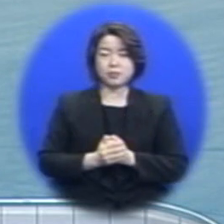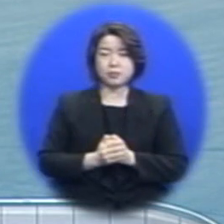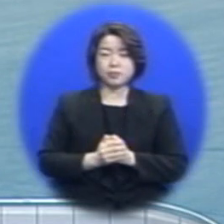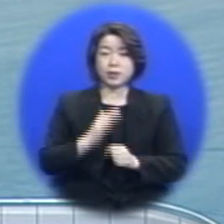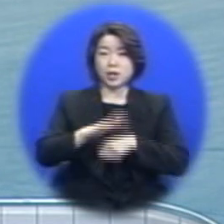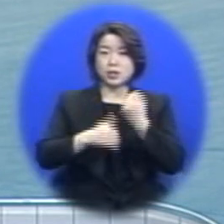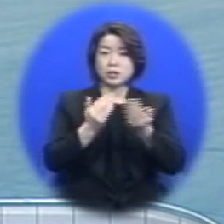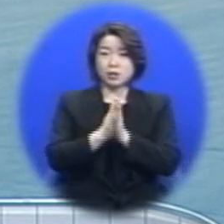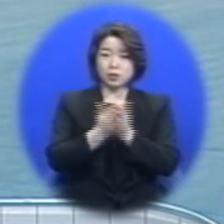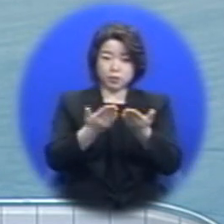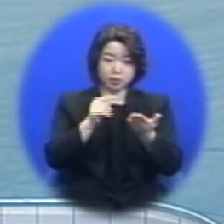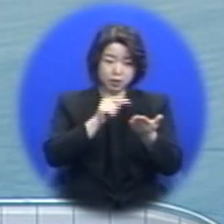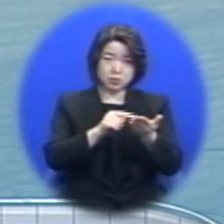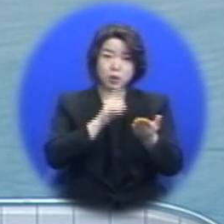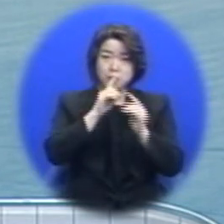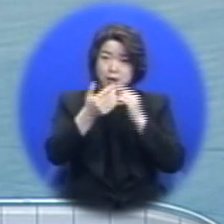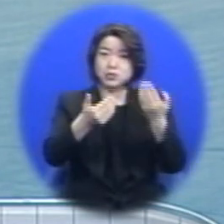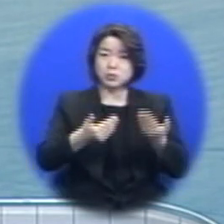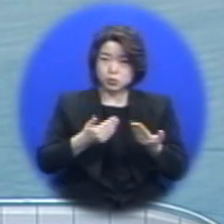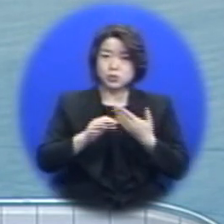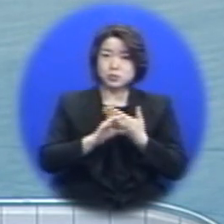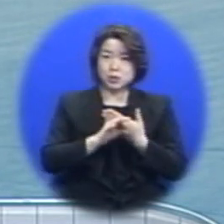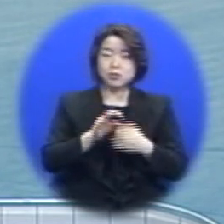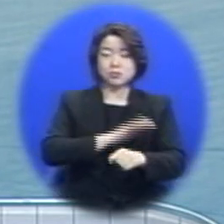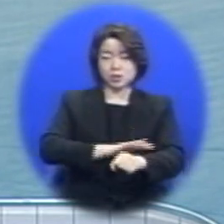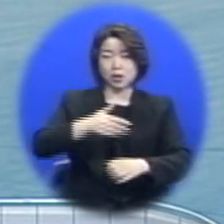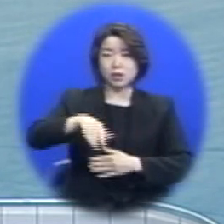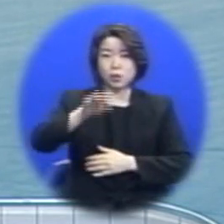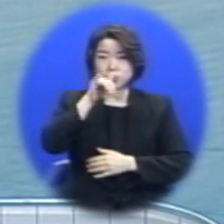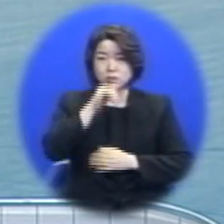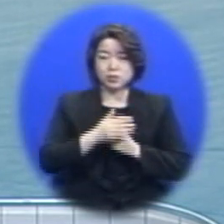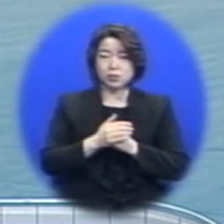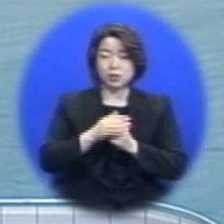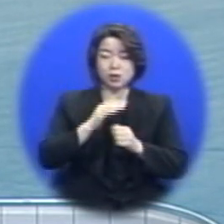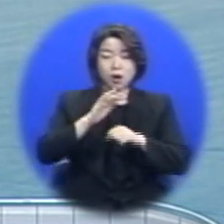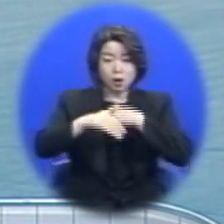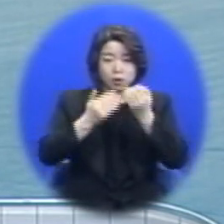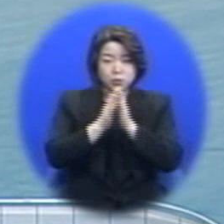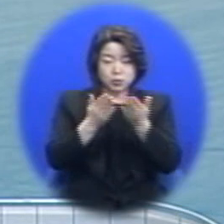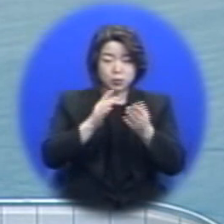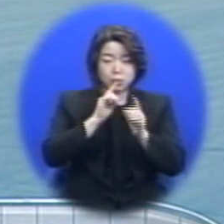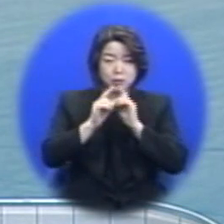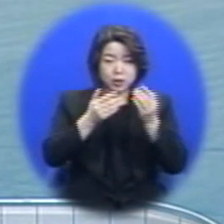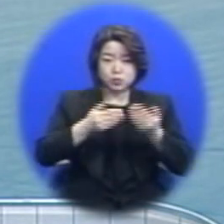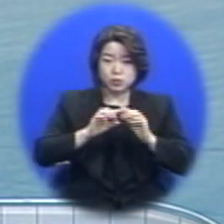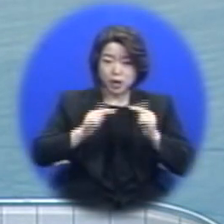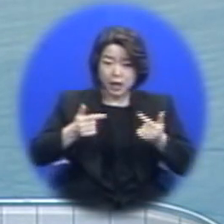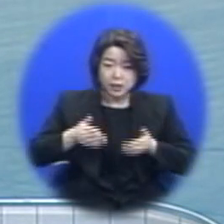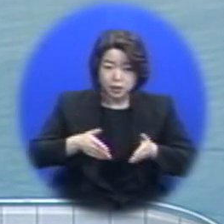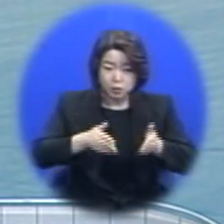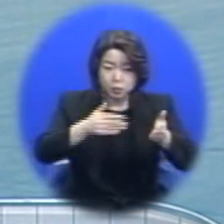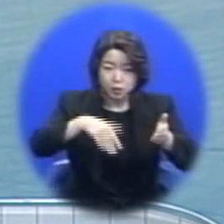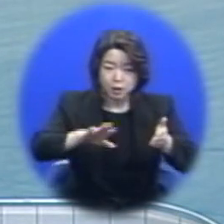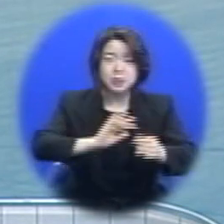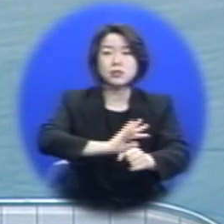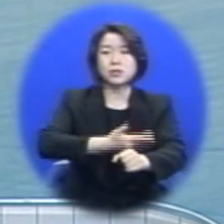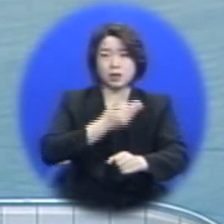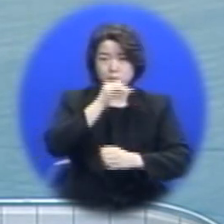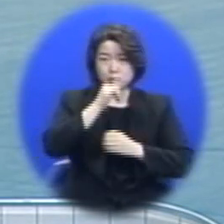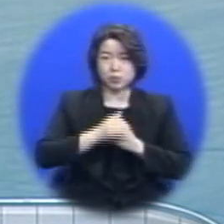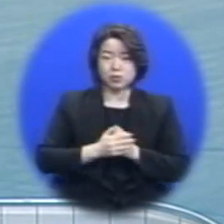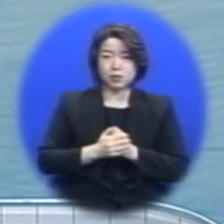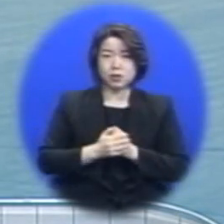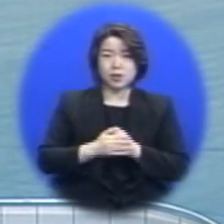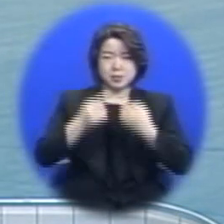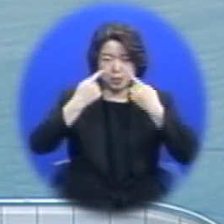성경이 말하면 잘 가고 있는 거예요. 성경이 말하지 않은 길로 가면 잘못 가는 거죠. 분명히